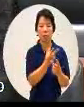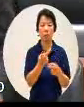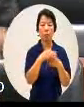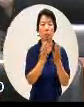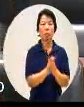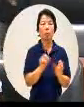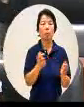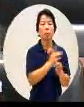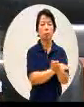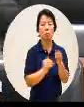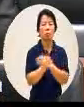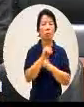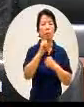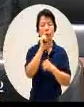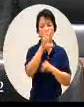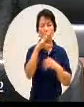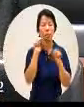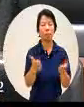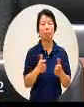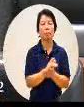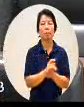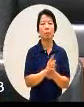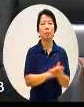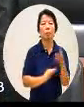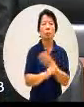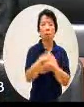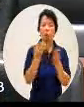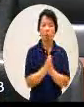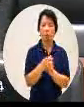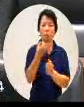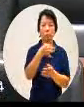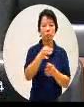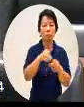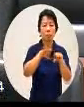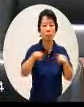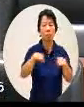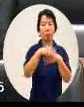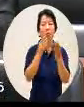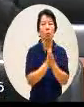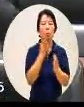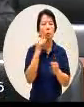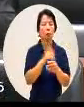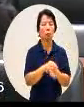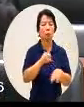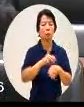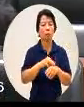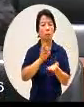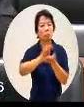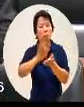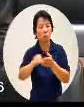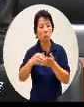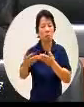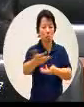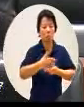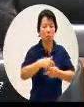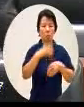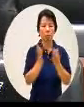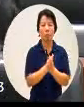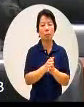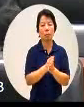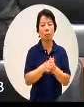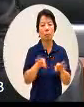左派或右派左派跟右派呢都是要財政平衡的你的所有的支出跟你的收入是要相對等的